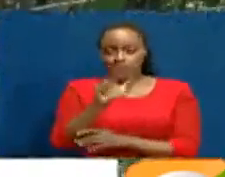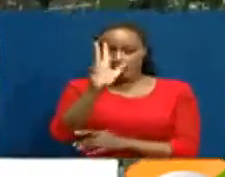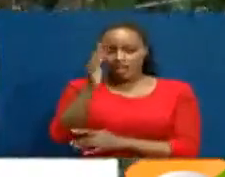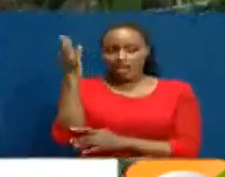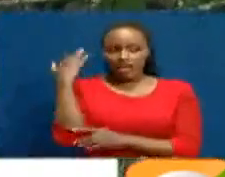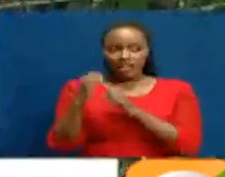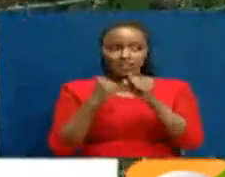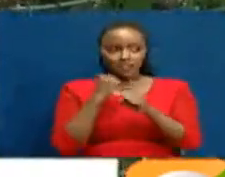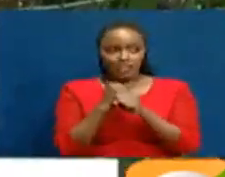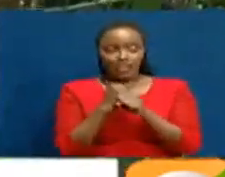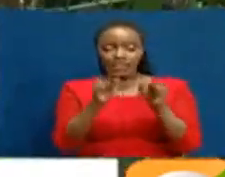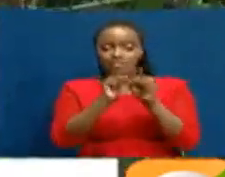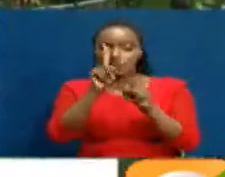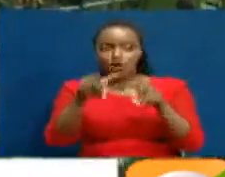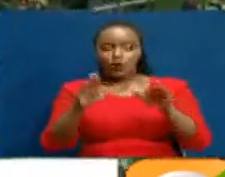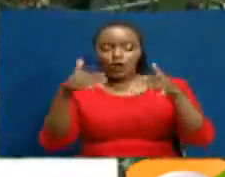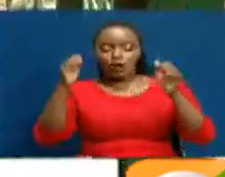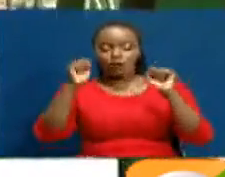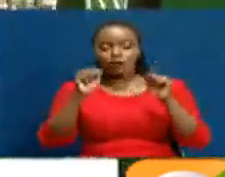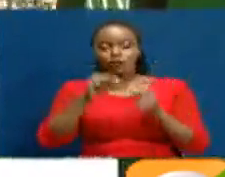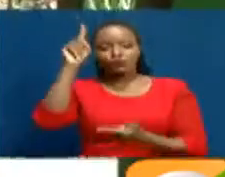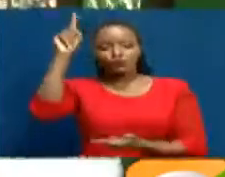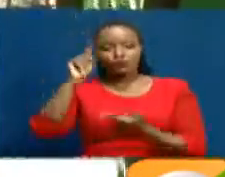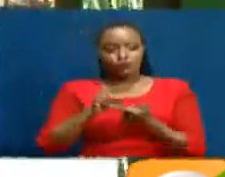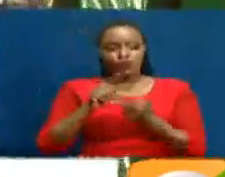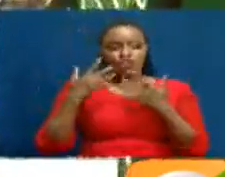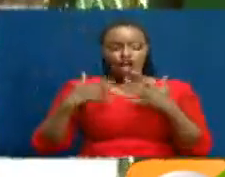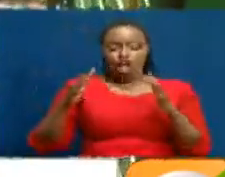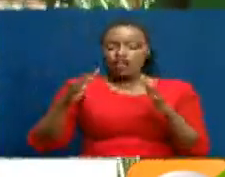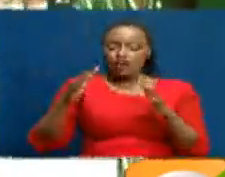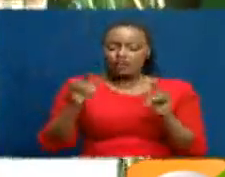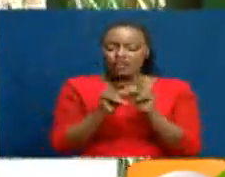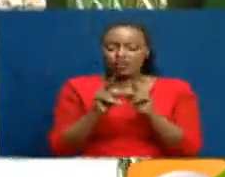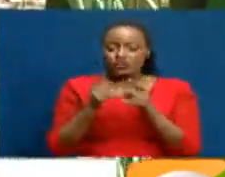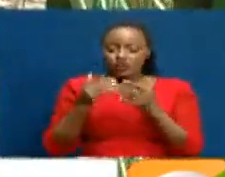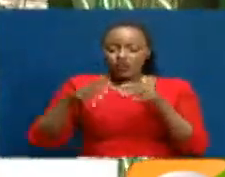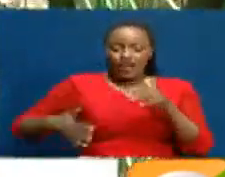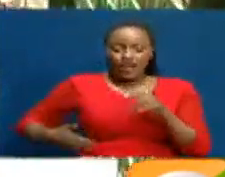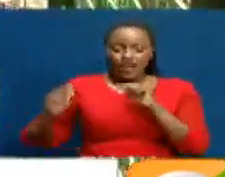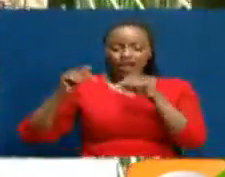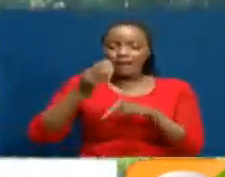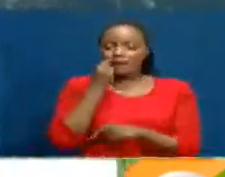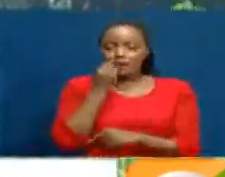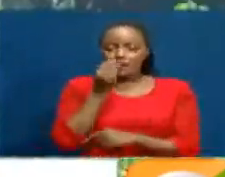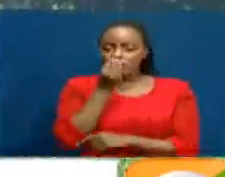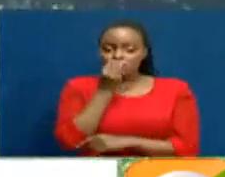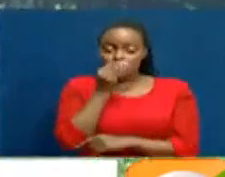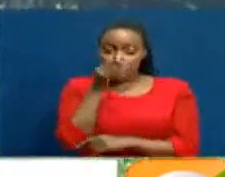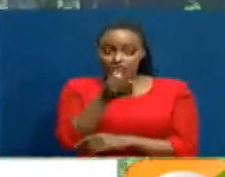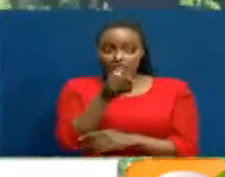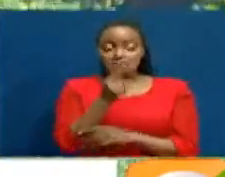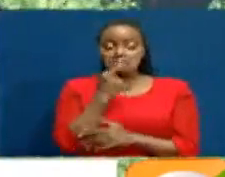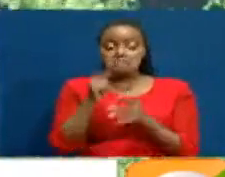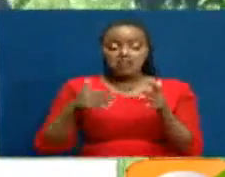mwaka uliopita kama mojawapo ya mikakati ya kupunguza hasara ya uvamizi. Hata hivyo, wakaazi hapa wanadai kuwa